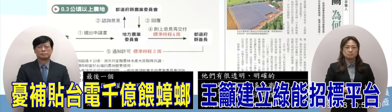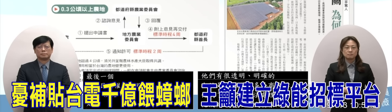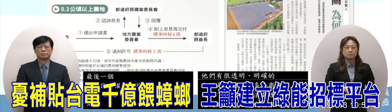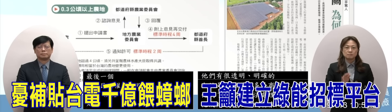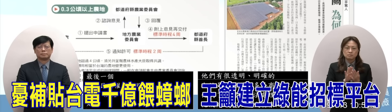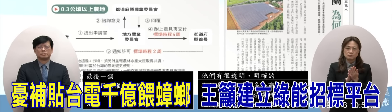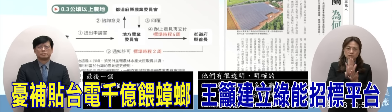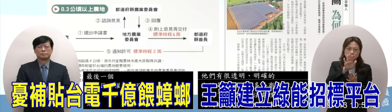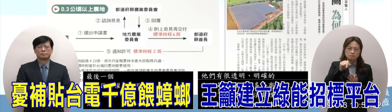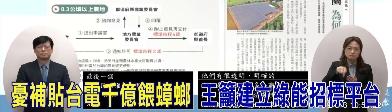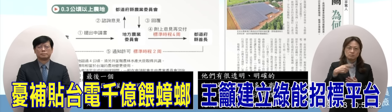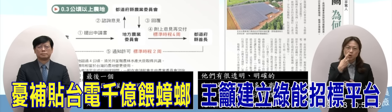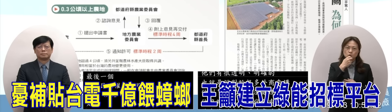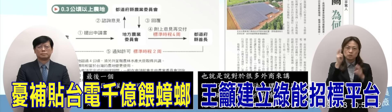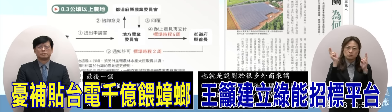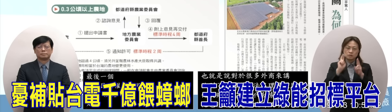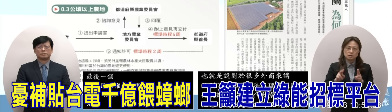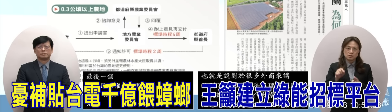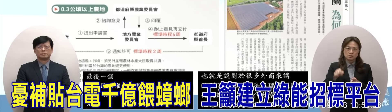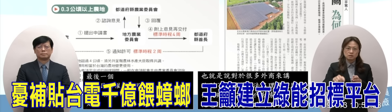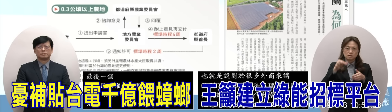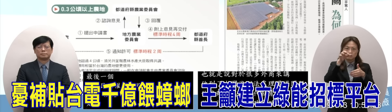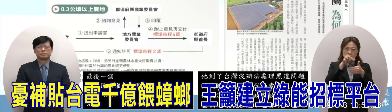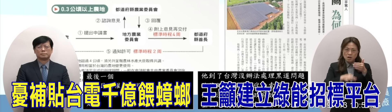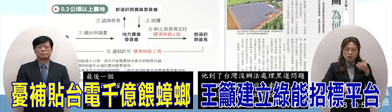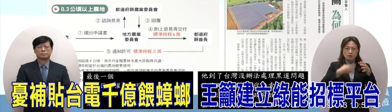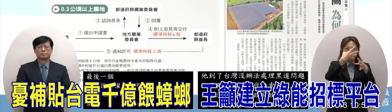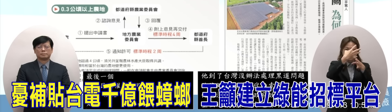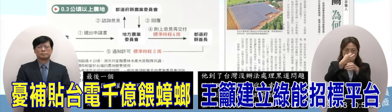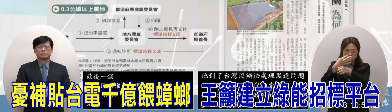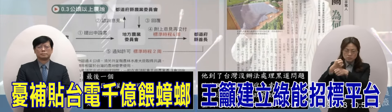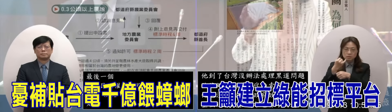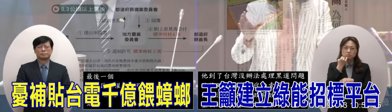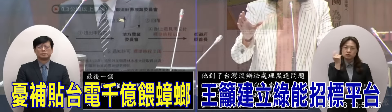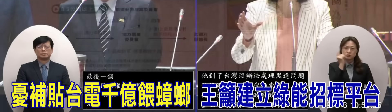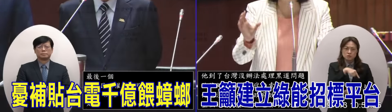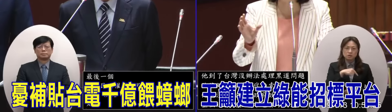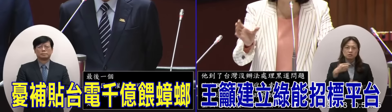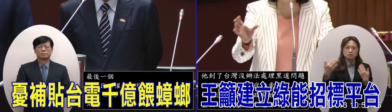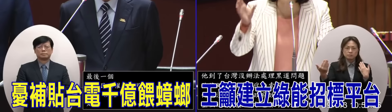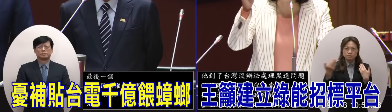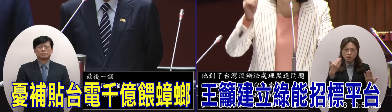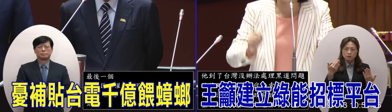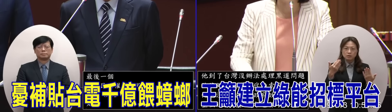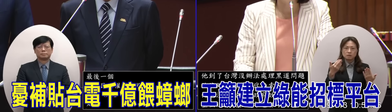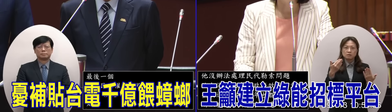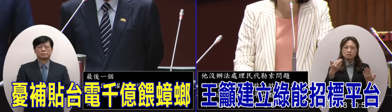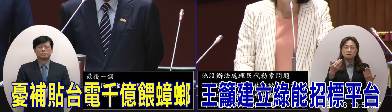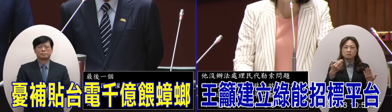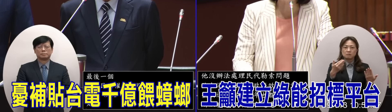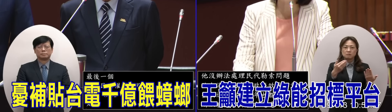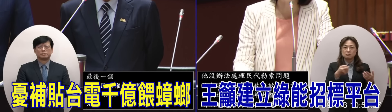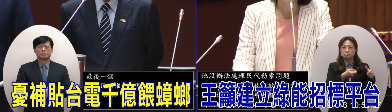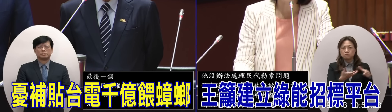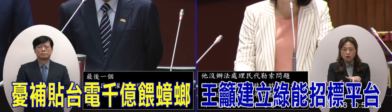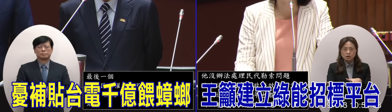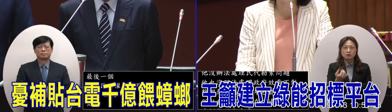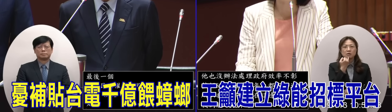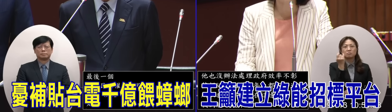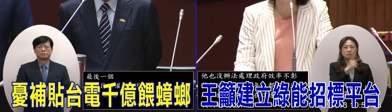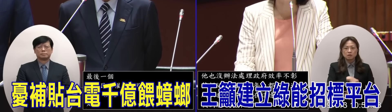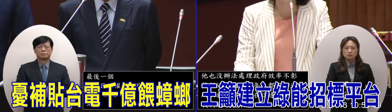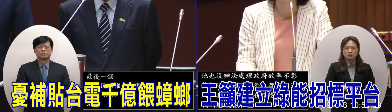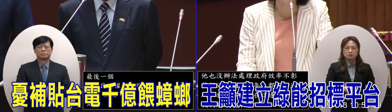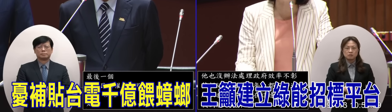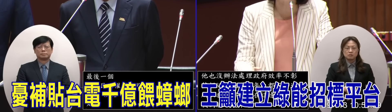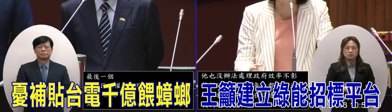来把这些绿能的标准时程做一个可以以招公信的，不然的话你不可能